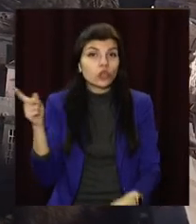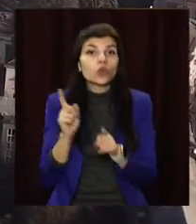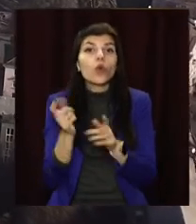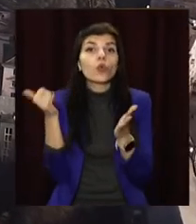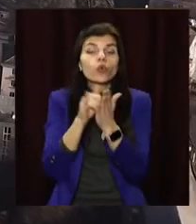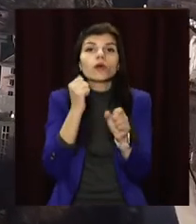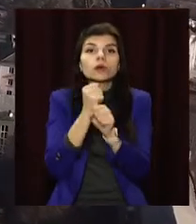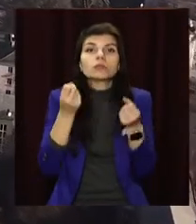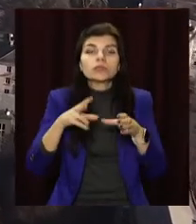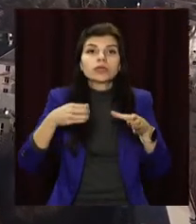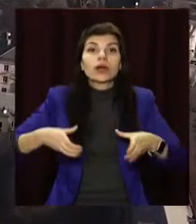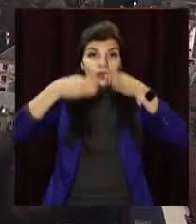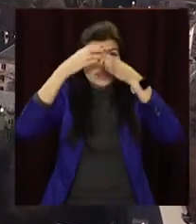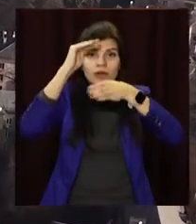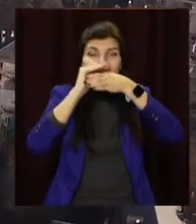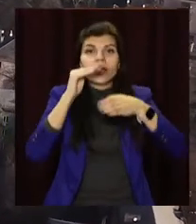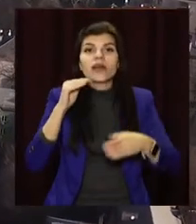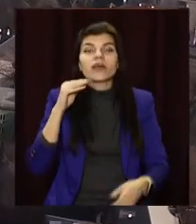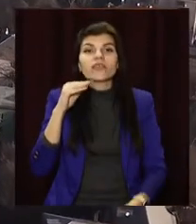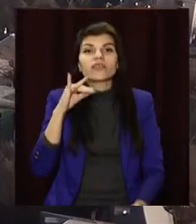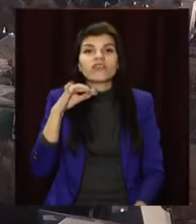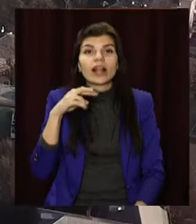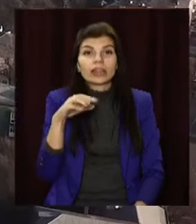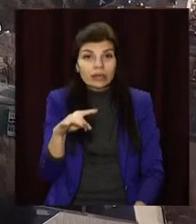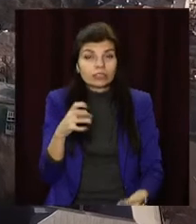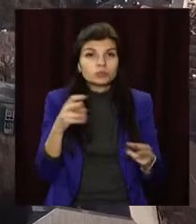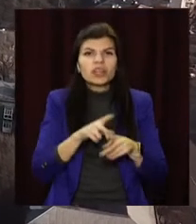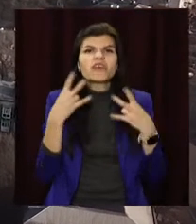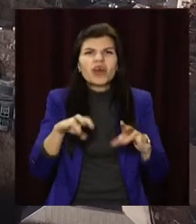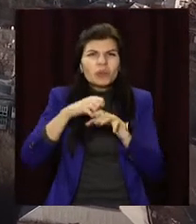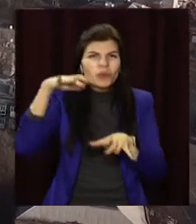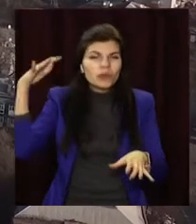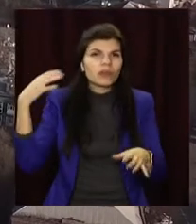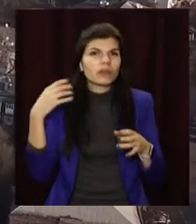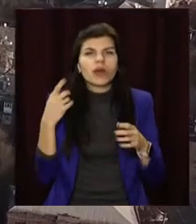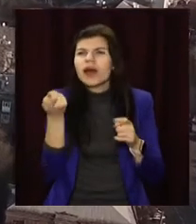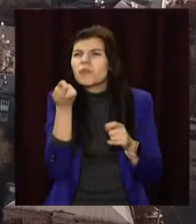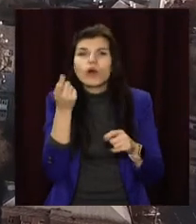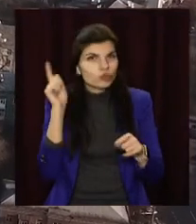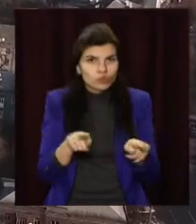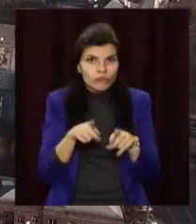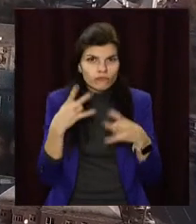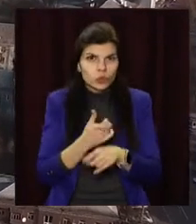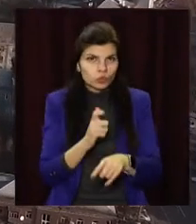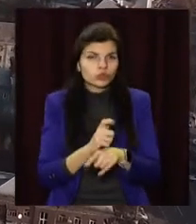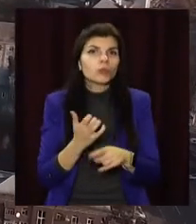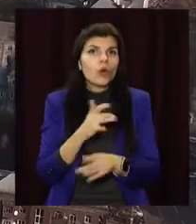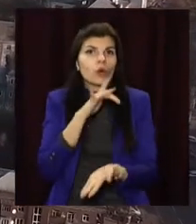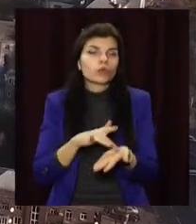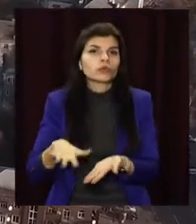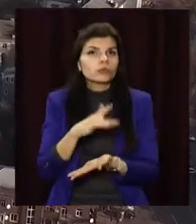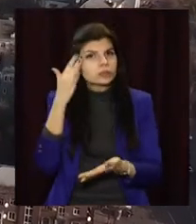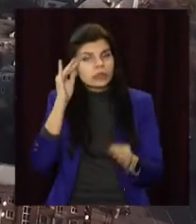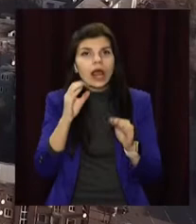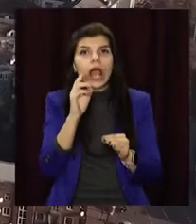встановити фільтри, аби в повітря не потрапив бензопірен. Цей канцероген небезпечний навіть у найменшій кількості. Окрім цього, у місті облаштують